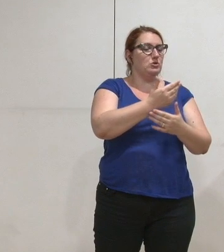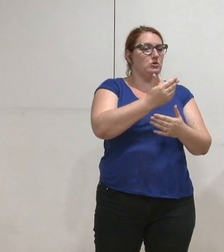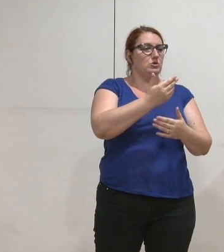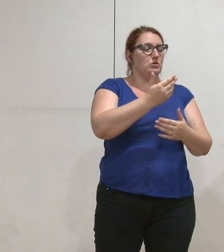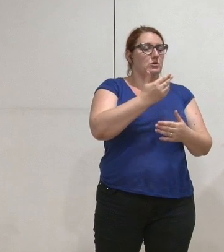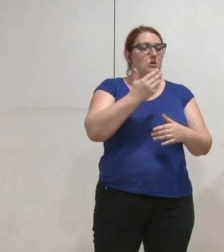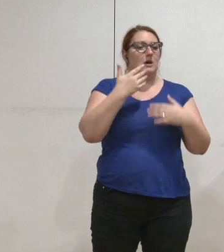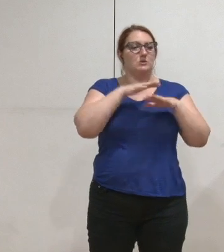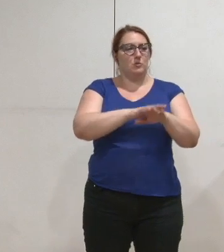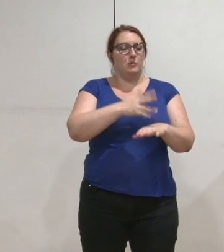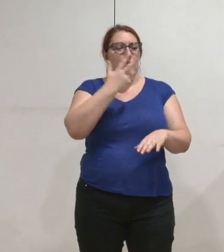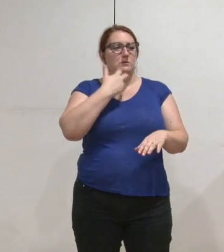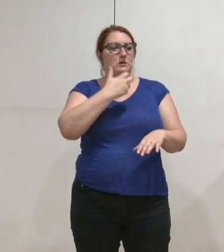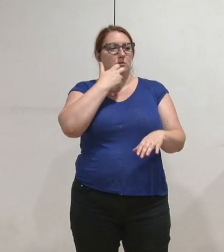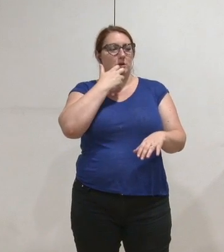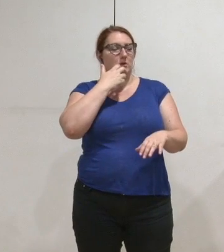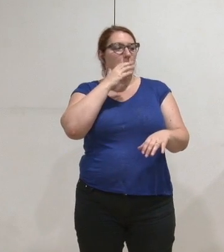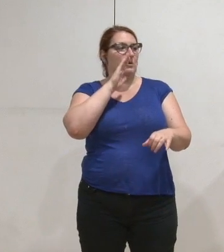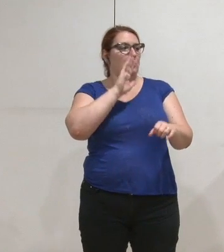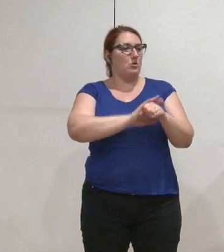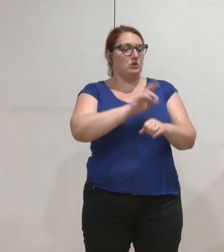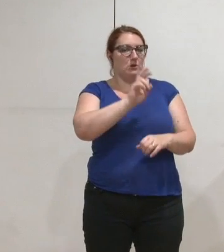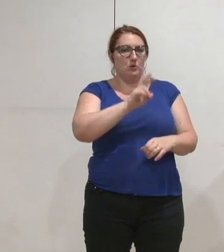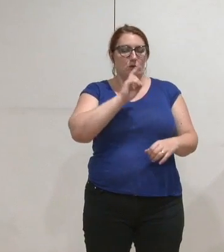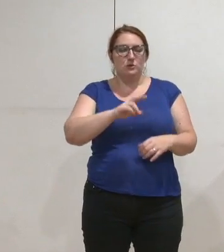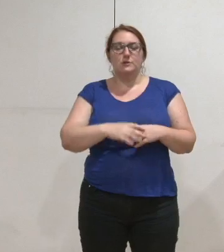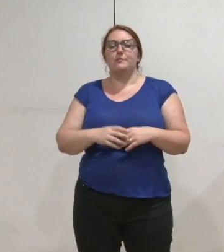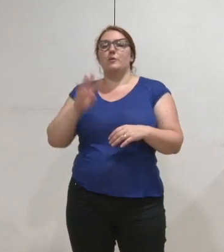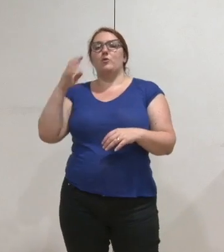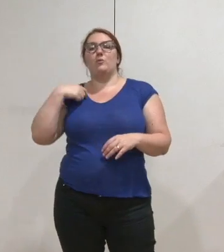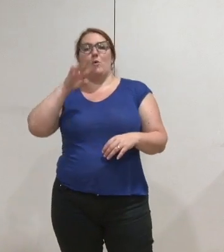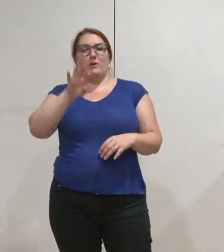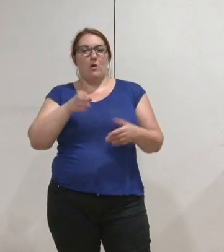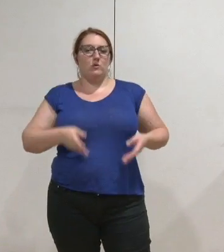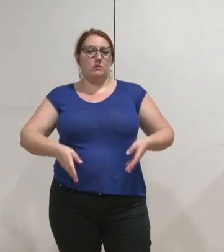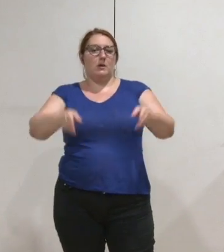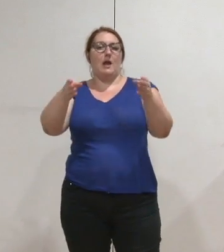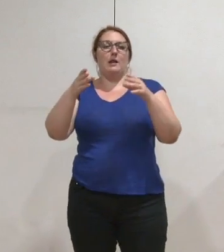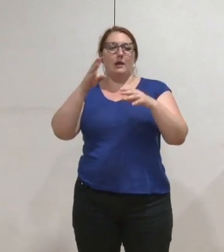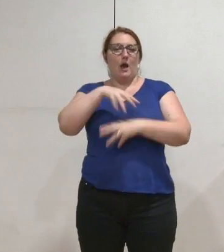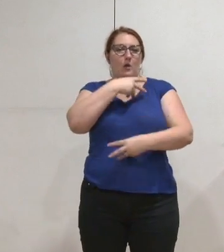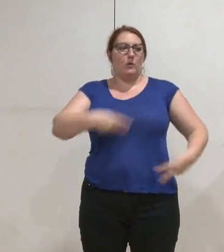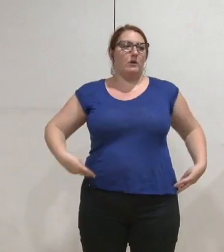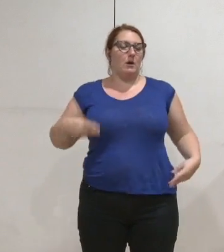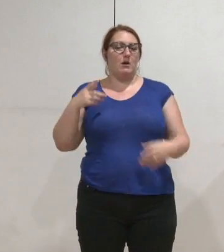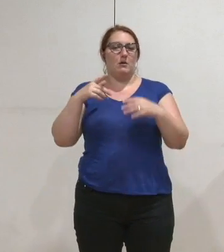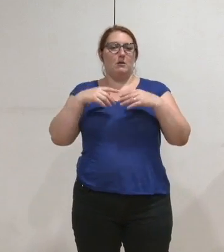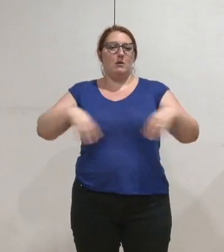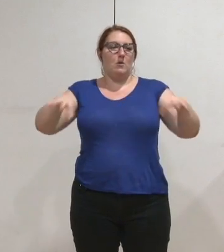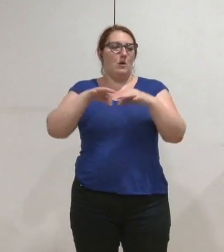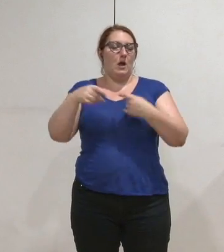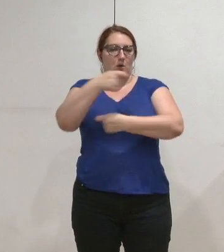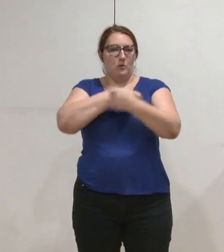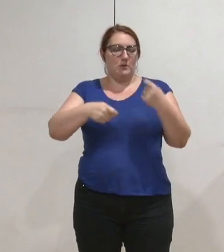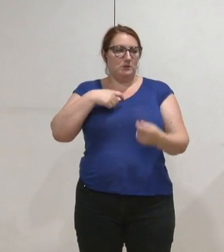la 40 acquisition d'un local commercial galerie de larlequin qui ne prend pas part au vote chrise Garnier